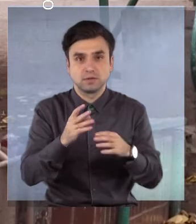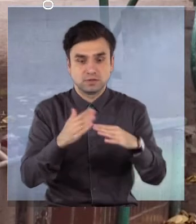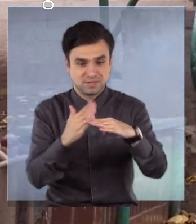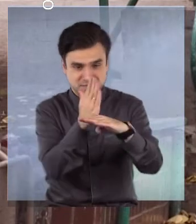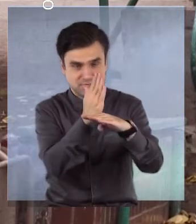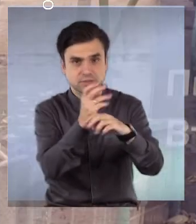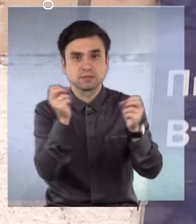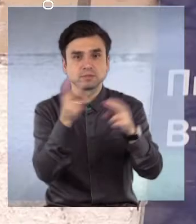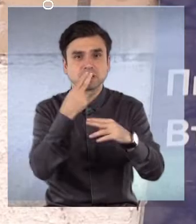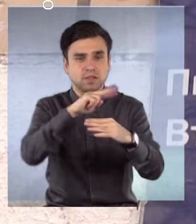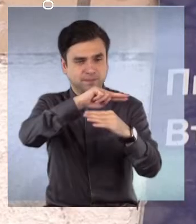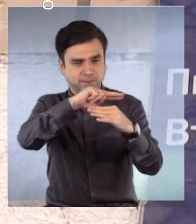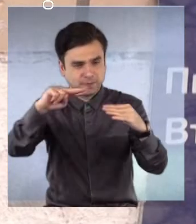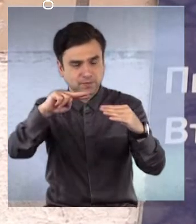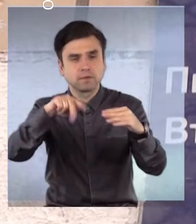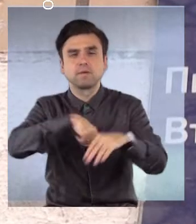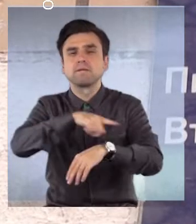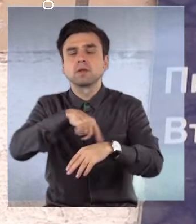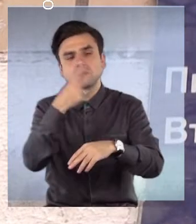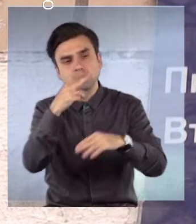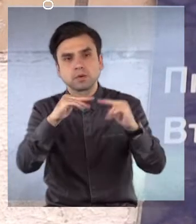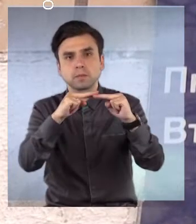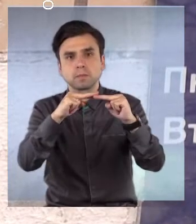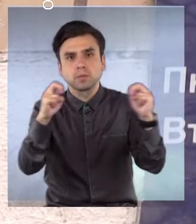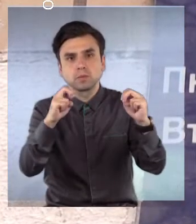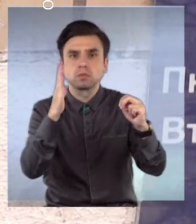аби вирішити цю проблему, звернувся до керуючої компанії